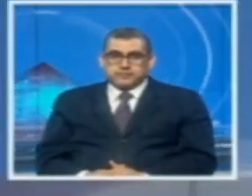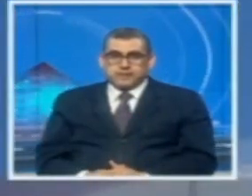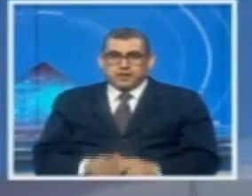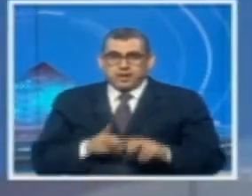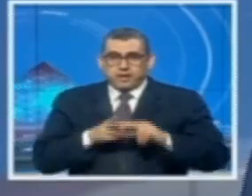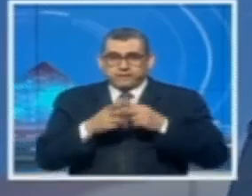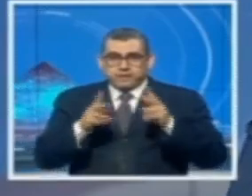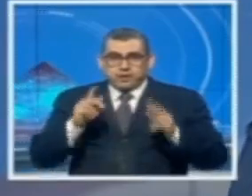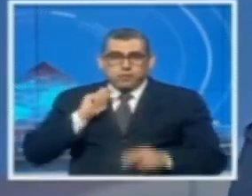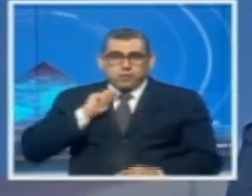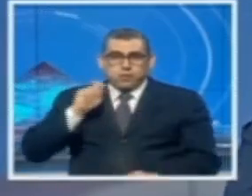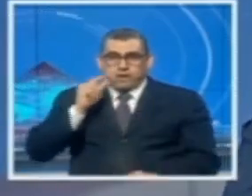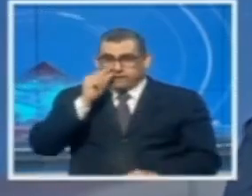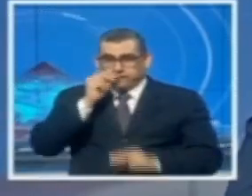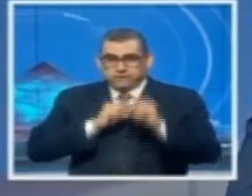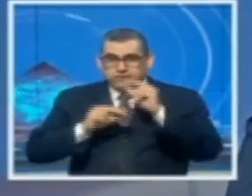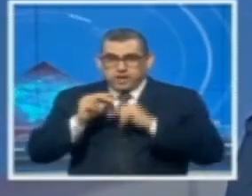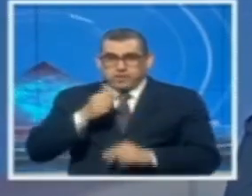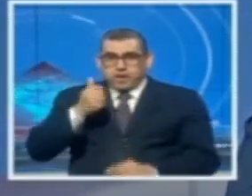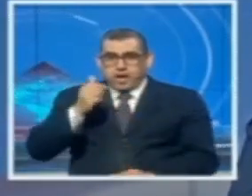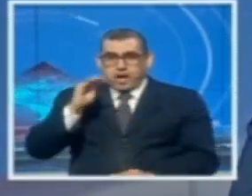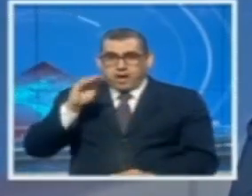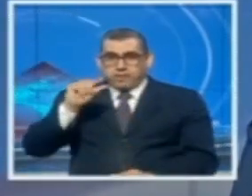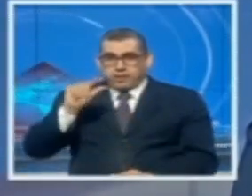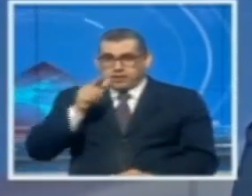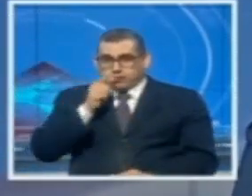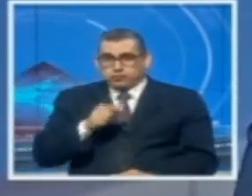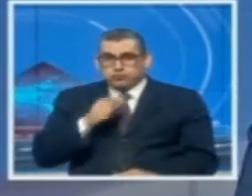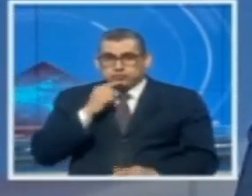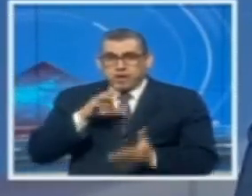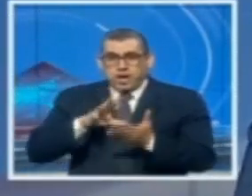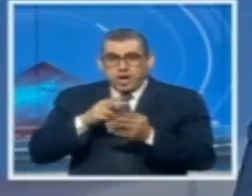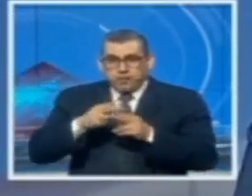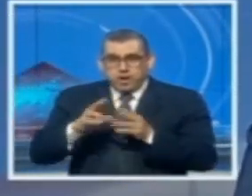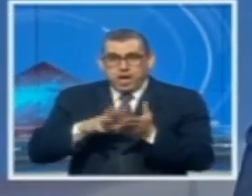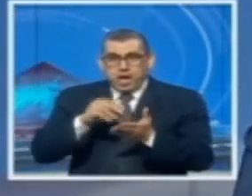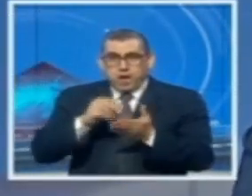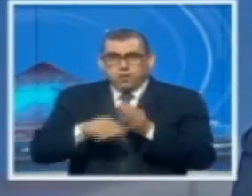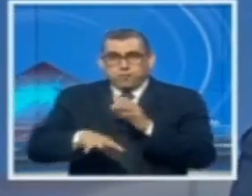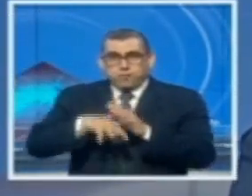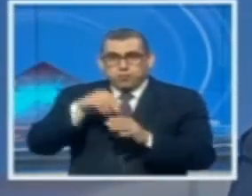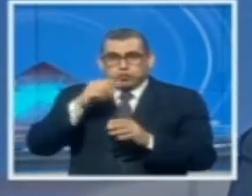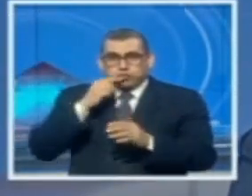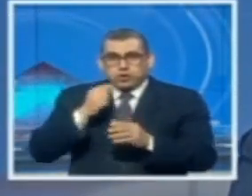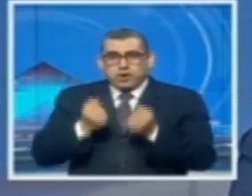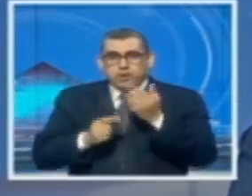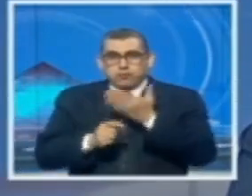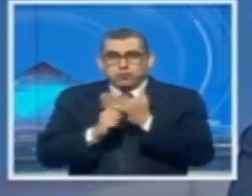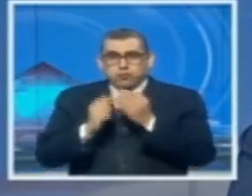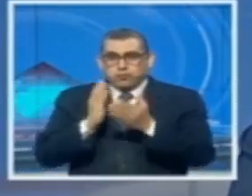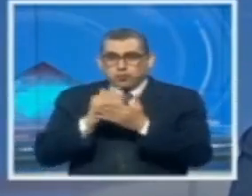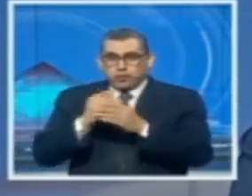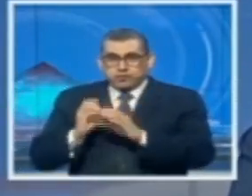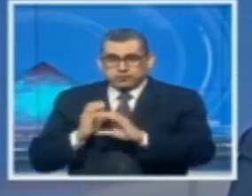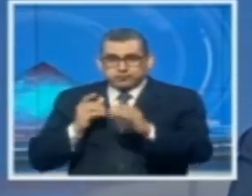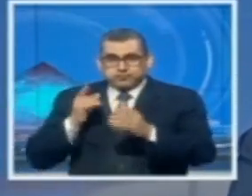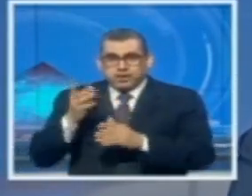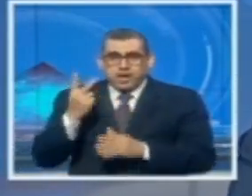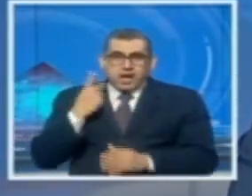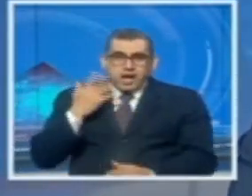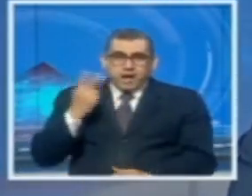افتتح محافظ الفيوم أحمد الأنصاري المرحلة الأولى من مشروع خطوط حافلات النقل الداخلي، حيث يبلغ